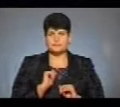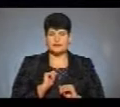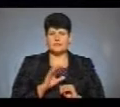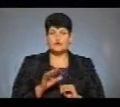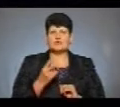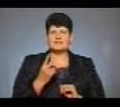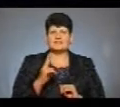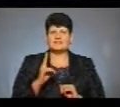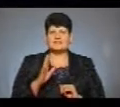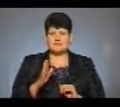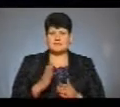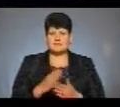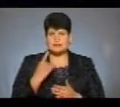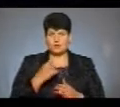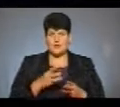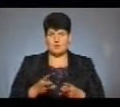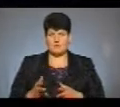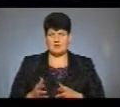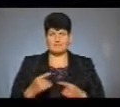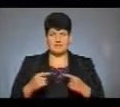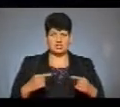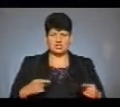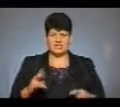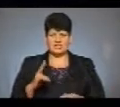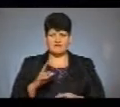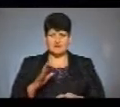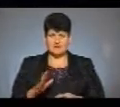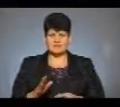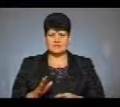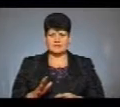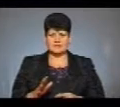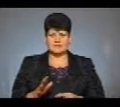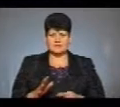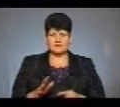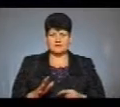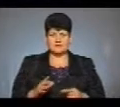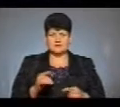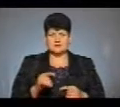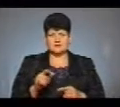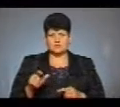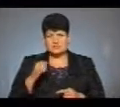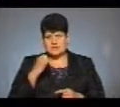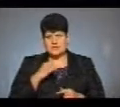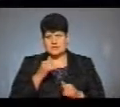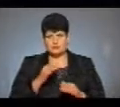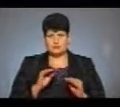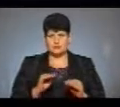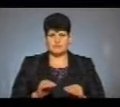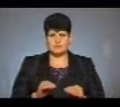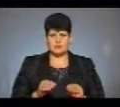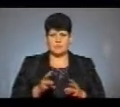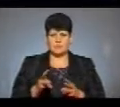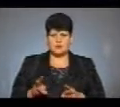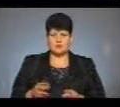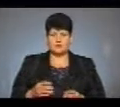всього 2 квартири мають індивідуальне опалення. В інших квартирах 3 стареньких людей, які не зможуть встановити опалення. У нас 4,